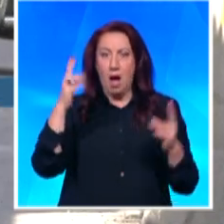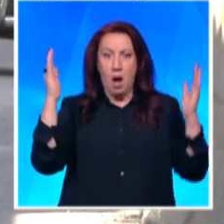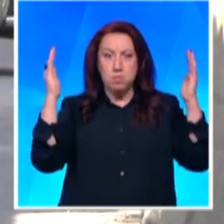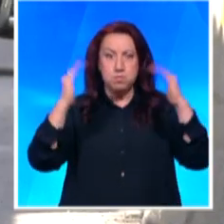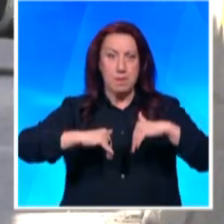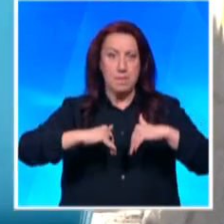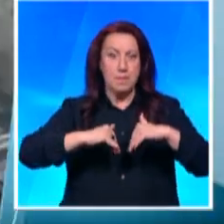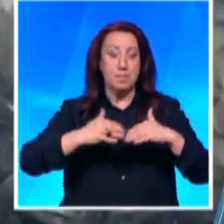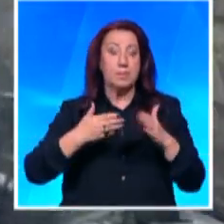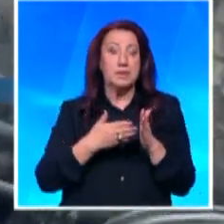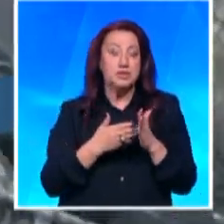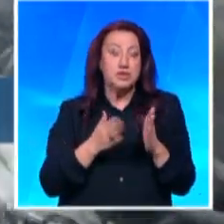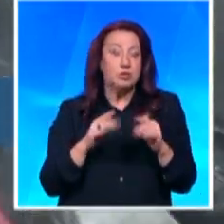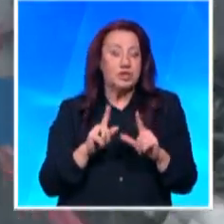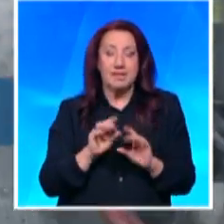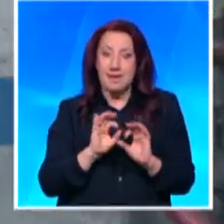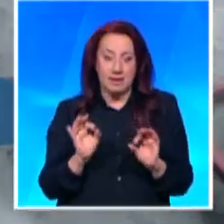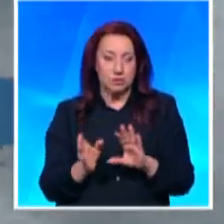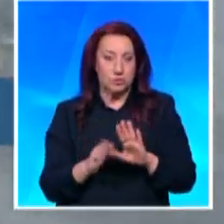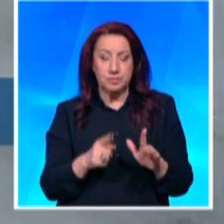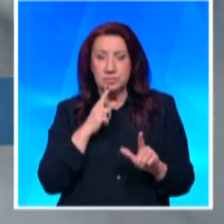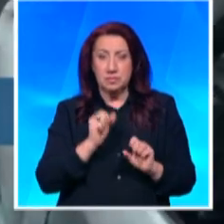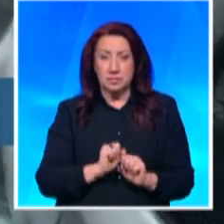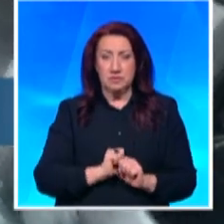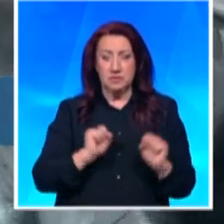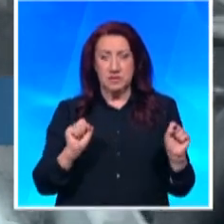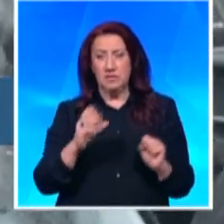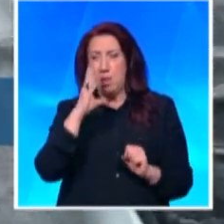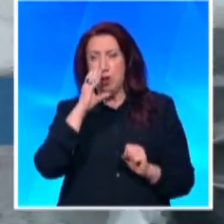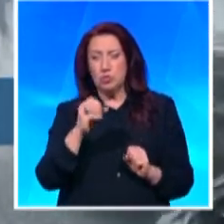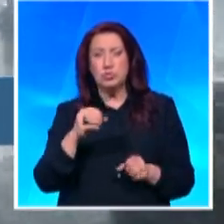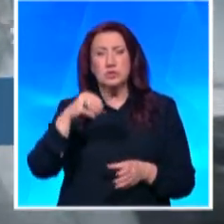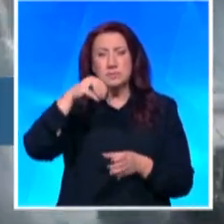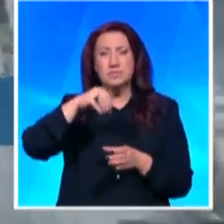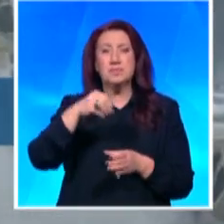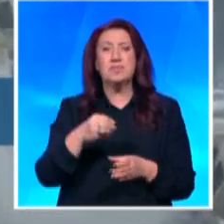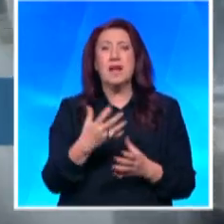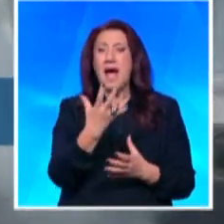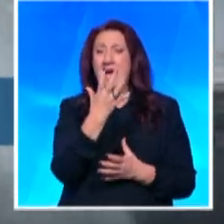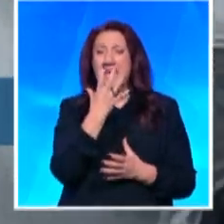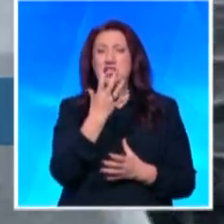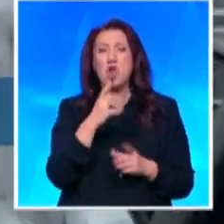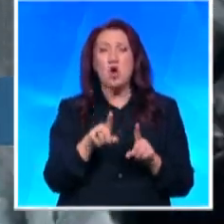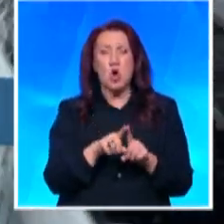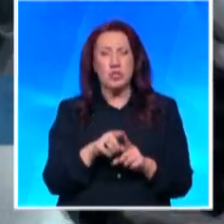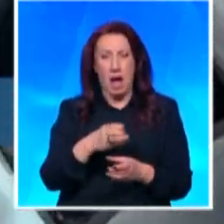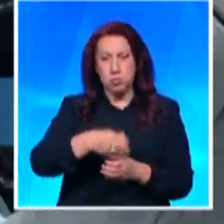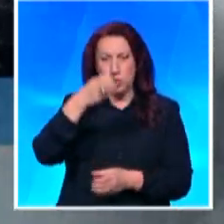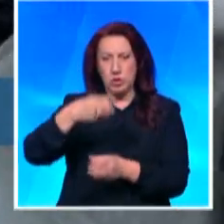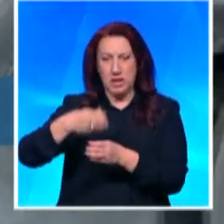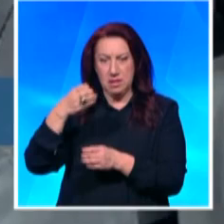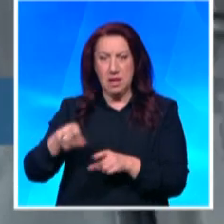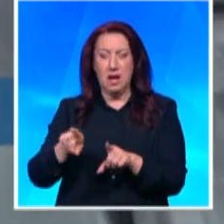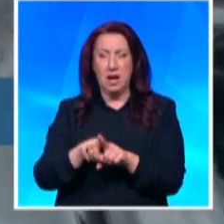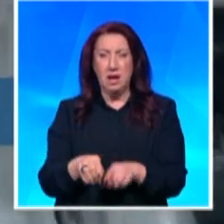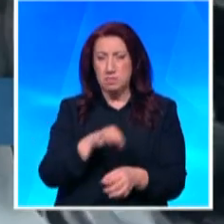уточняват. При взрив на бус с кислородни бутилки в центъра на Милано пострада един човек. Запалили са се и десетина паркирани